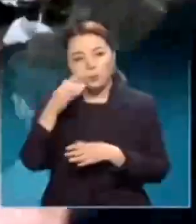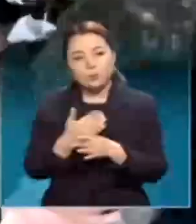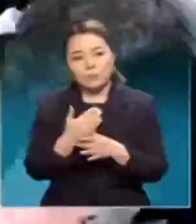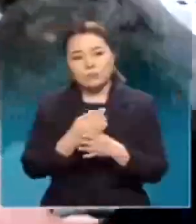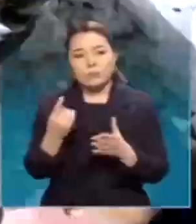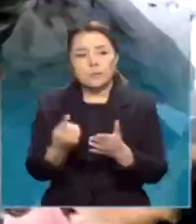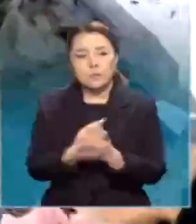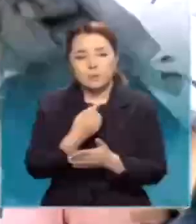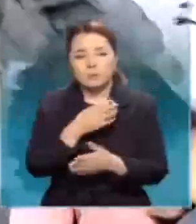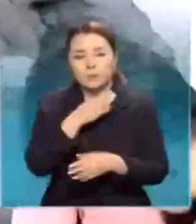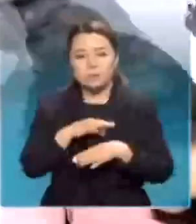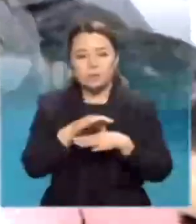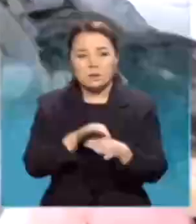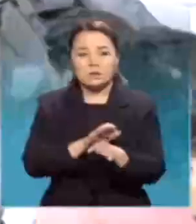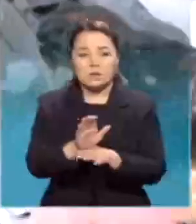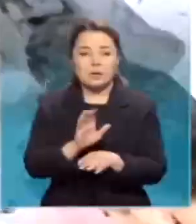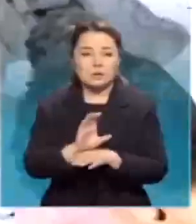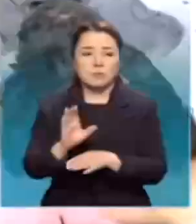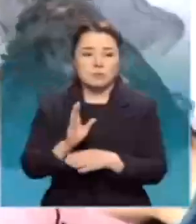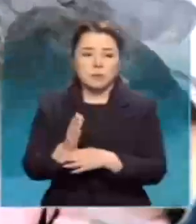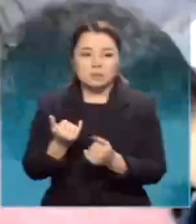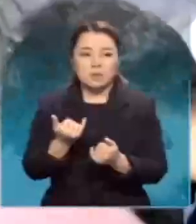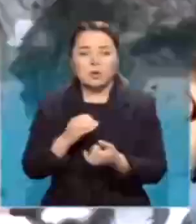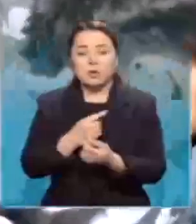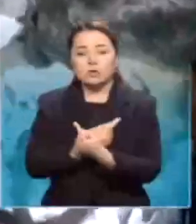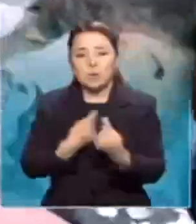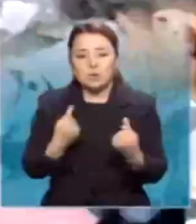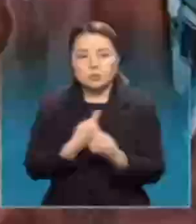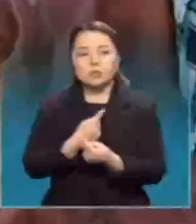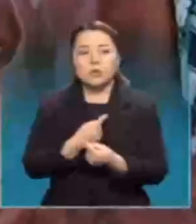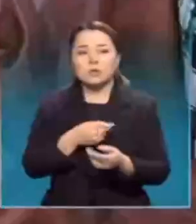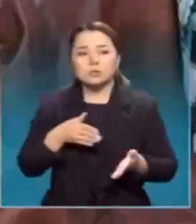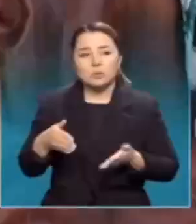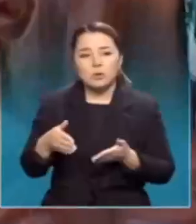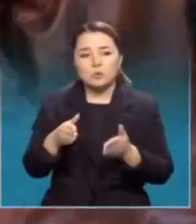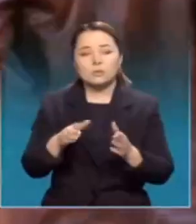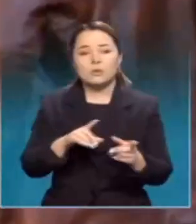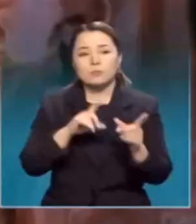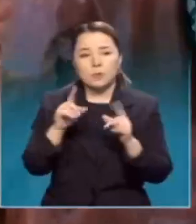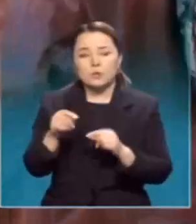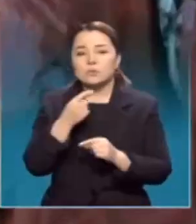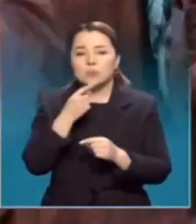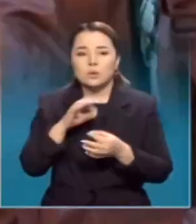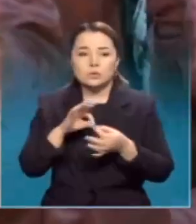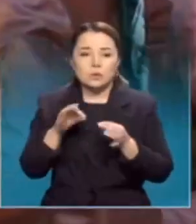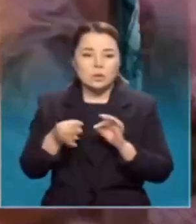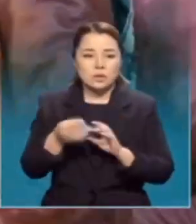алғашқы легі жеткен. Логистикалық қиындықтар мен жолдардың бұзылуына байланысты елдің солтүстік